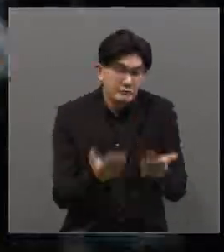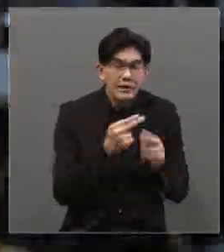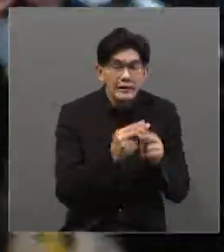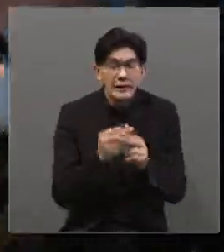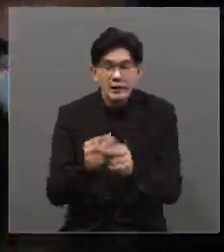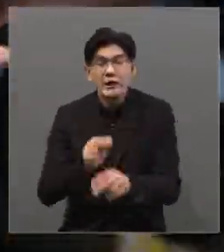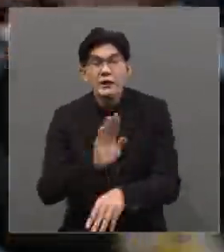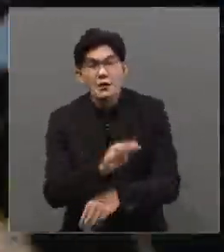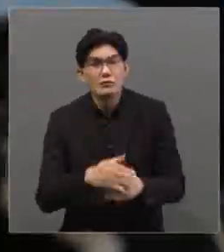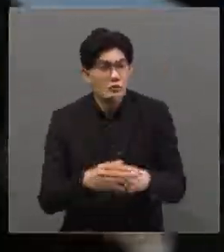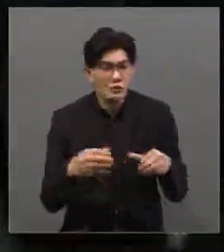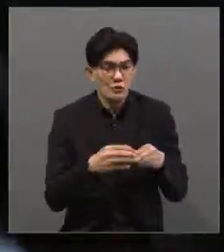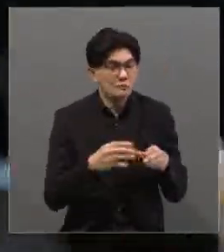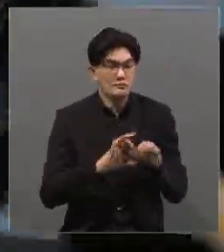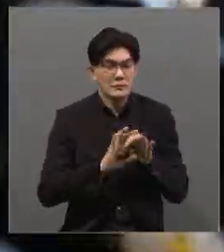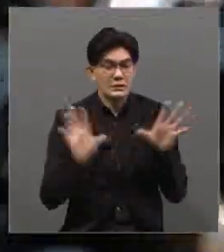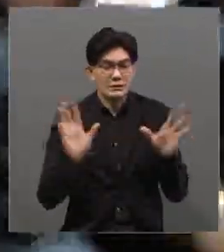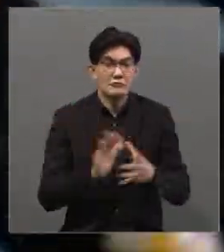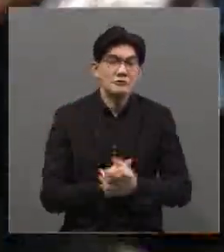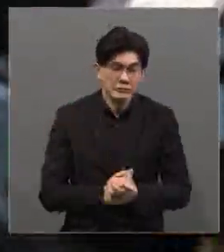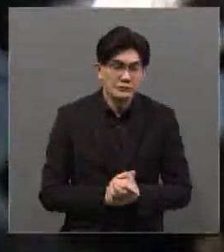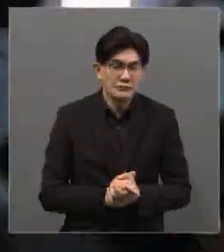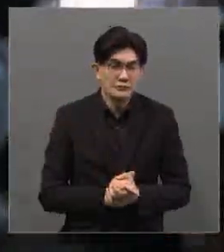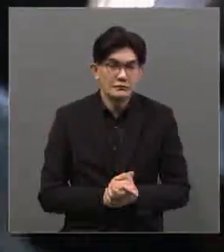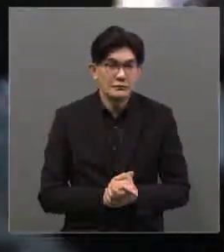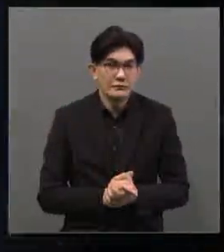ของผู้นั้นไม่ใช่เรื่องของพรรคค่ะ